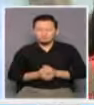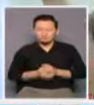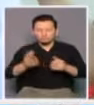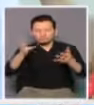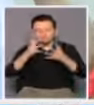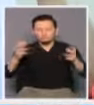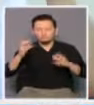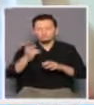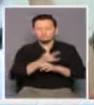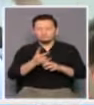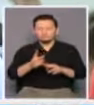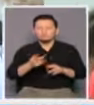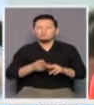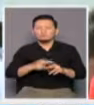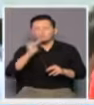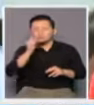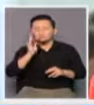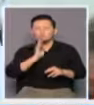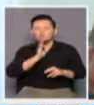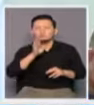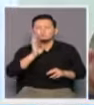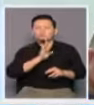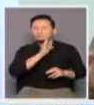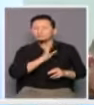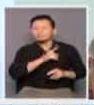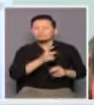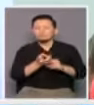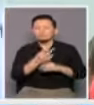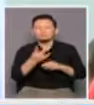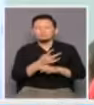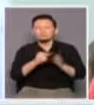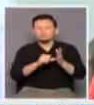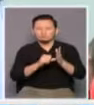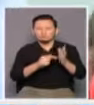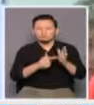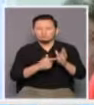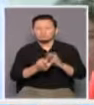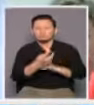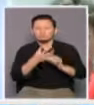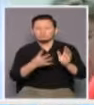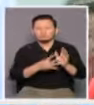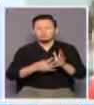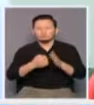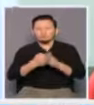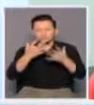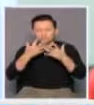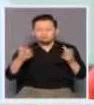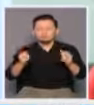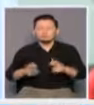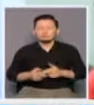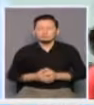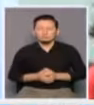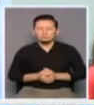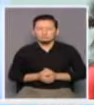қараңғы. Біздер ер адам ештемес, әйелдер адам кешке жұмыстан шығады. Ал, алтыда жұмыстан шығады, үйге жеткенше 9 болады, қараңғы.